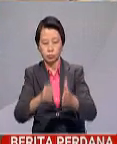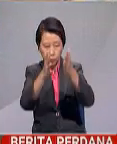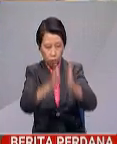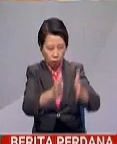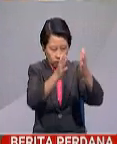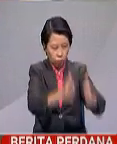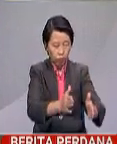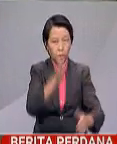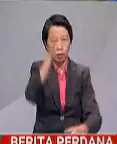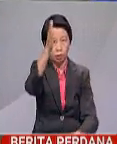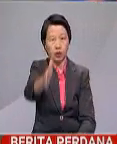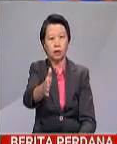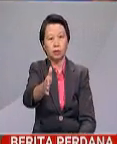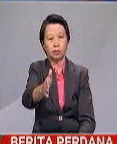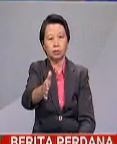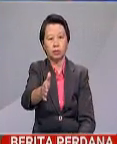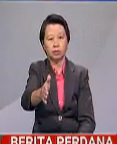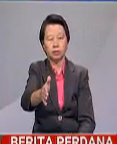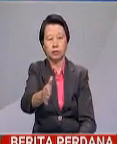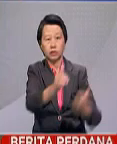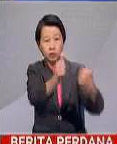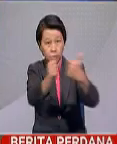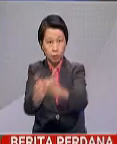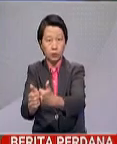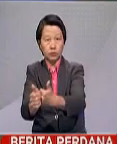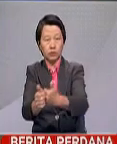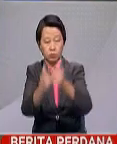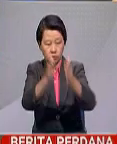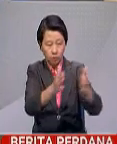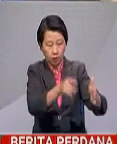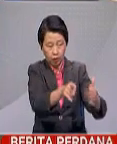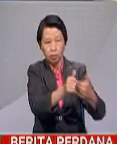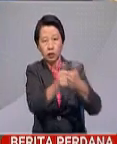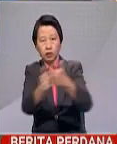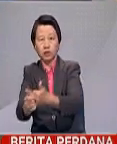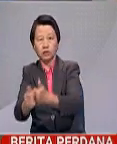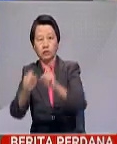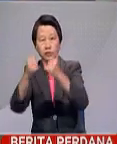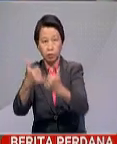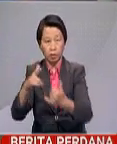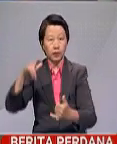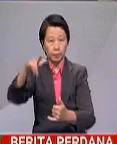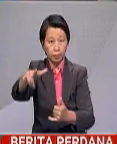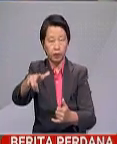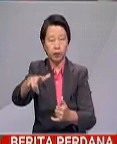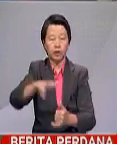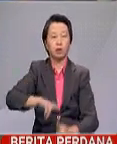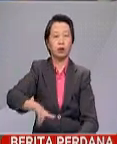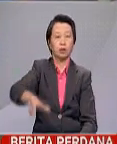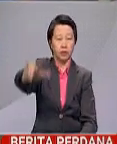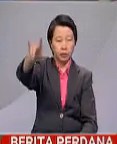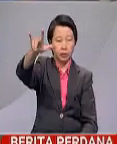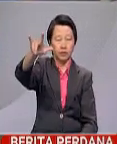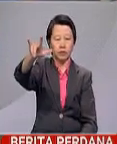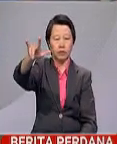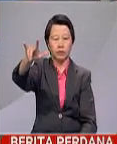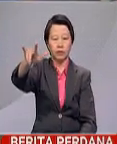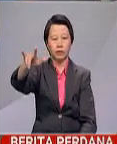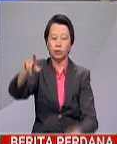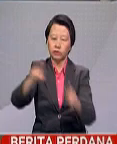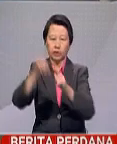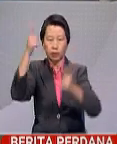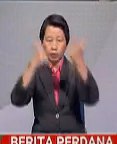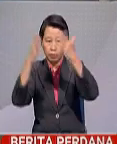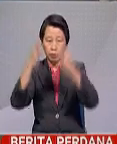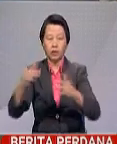penumpang-penumpang yang akan ikut serikat penerbangan mereka terbang sebagai